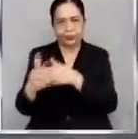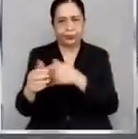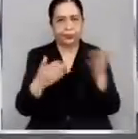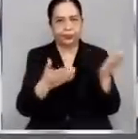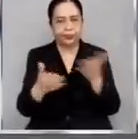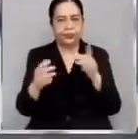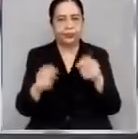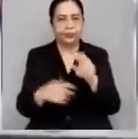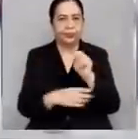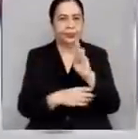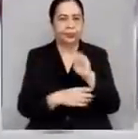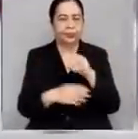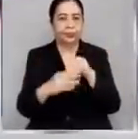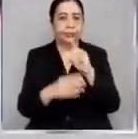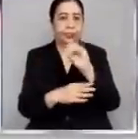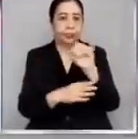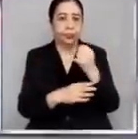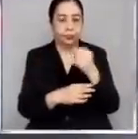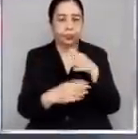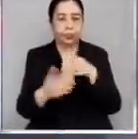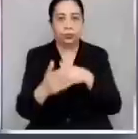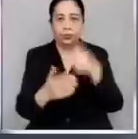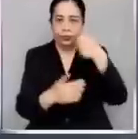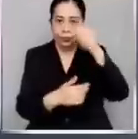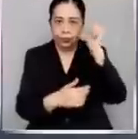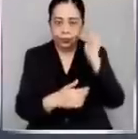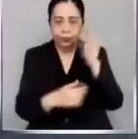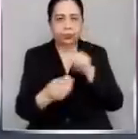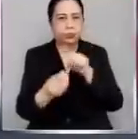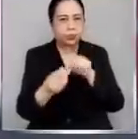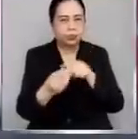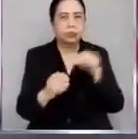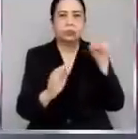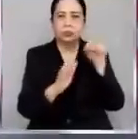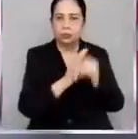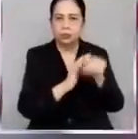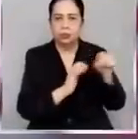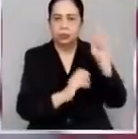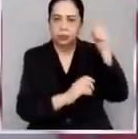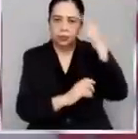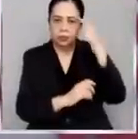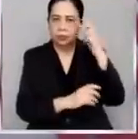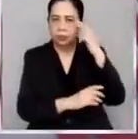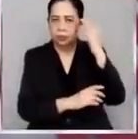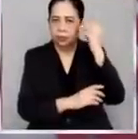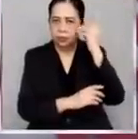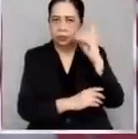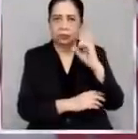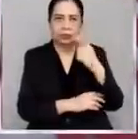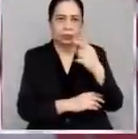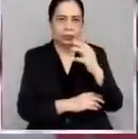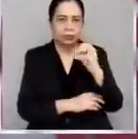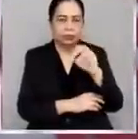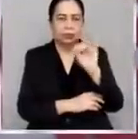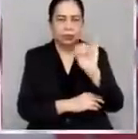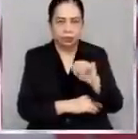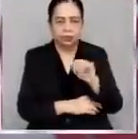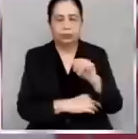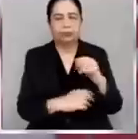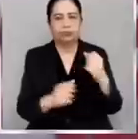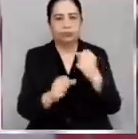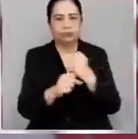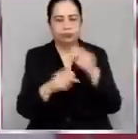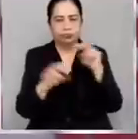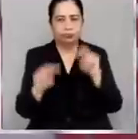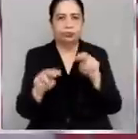ng NBI sa DOJ laban kay Temes kaugnay ng pagpaslang kay Governor Roel De Gamo. At yan po ang sanib puwersang tinutukan